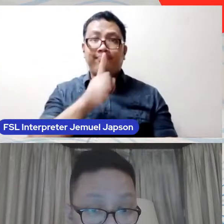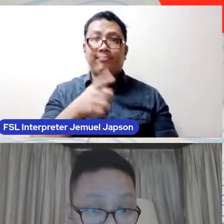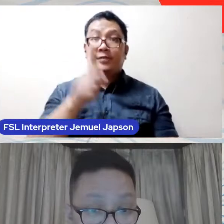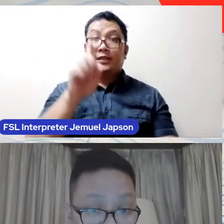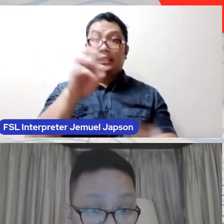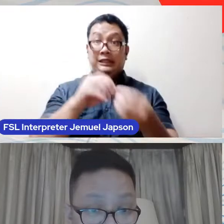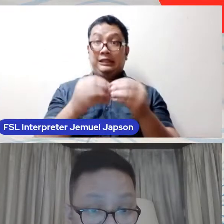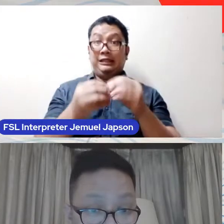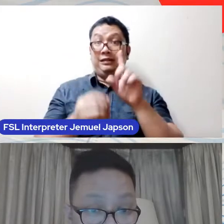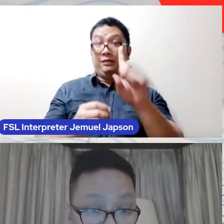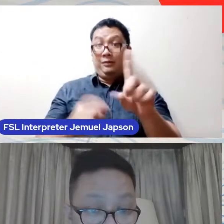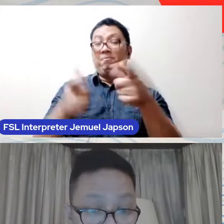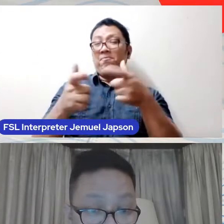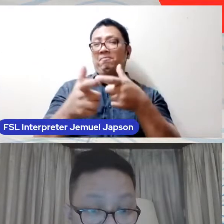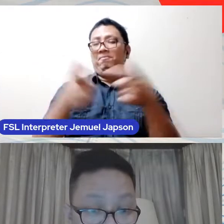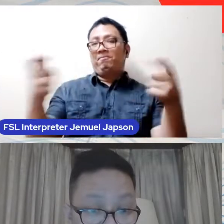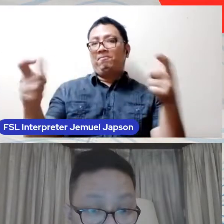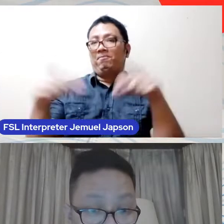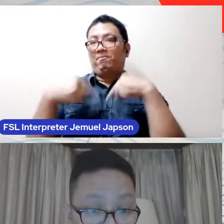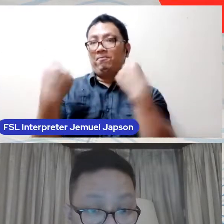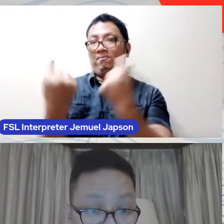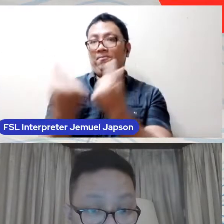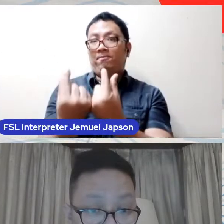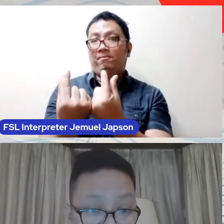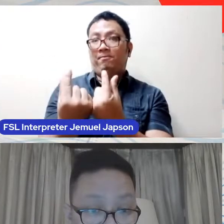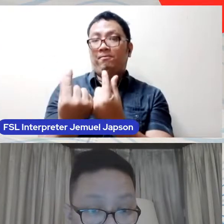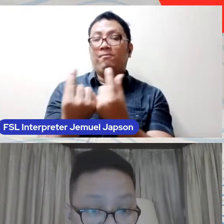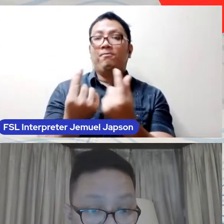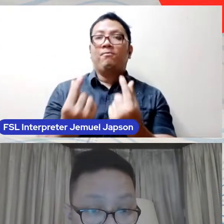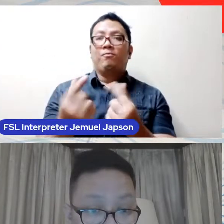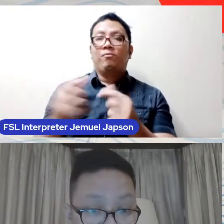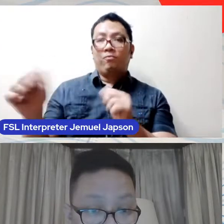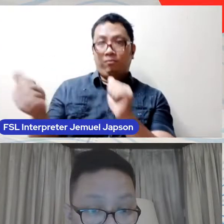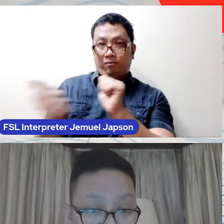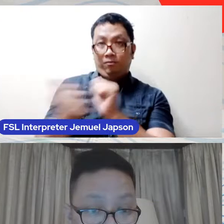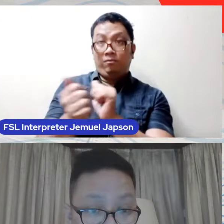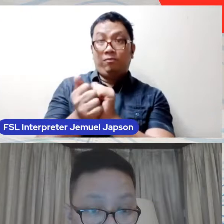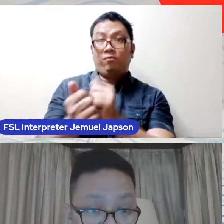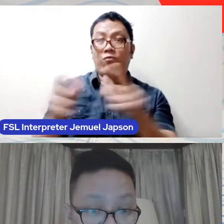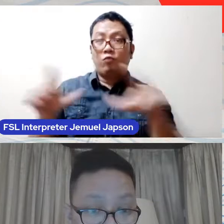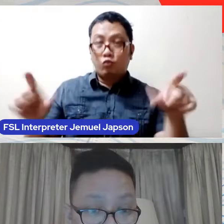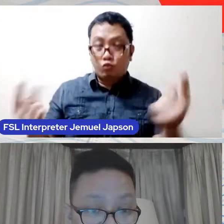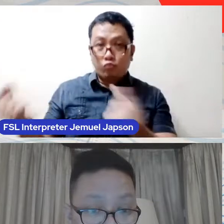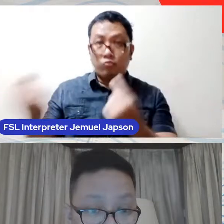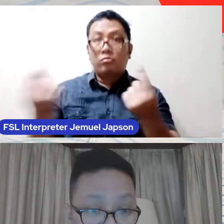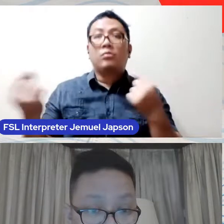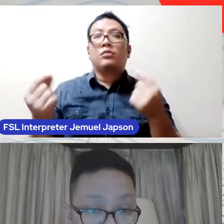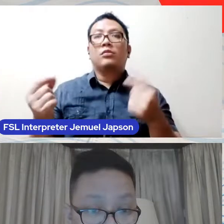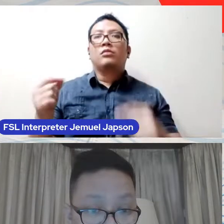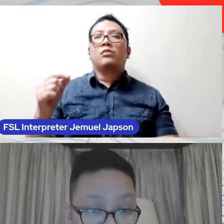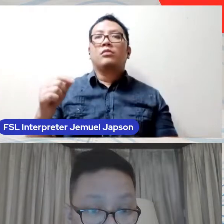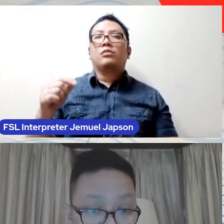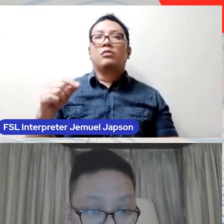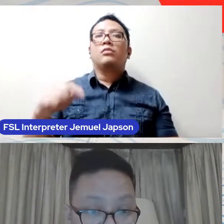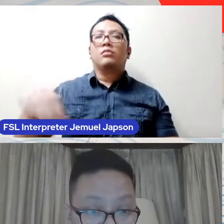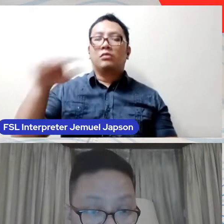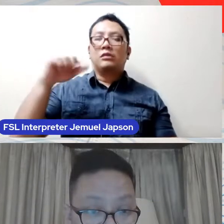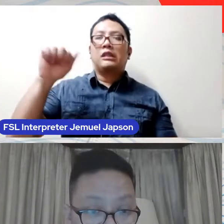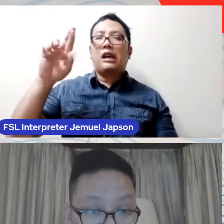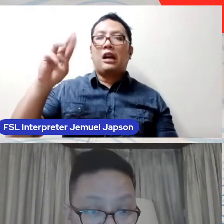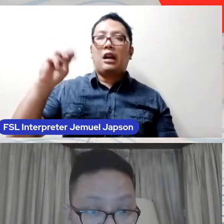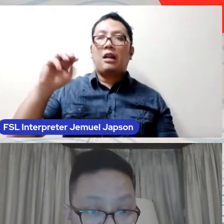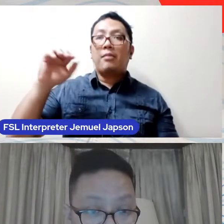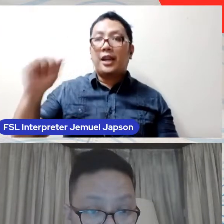pong pinakamalaking grupo na nakasama natin sa pagko-conduct ng RMA ay ang ating mga RMA team. Sila